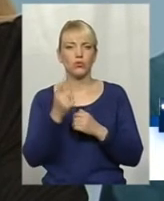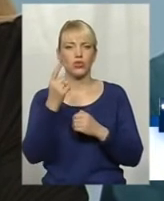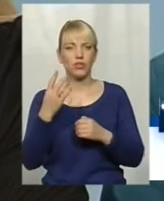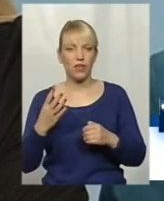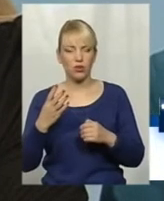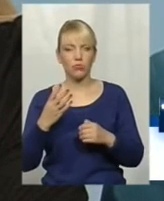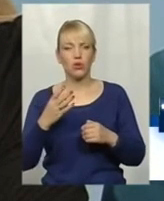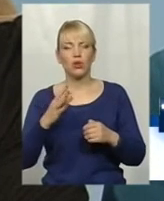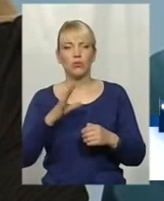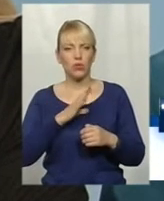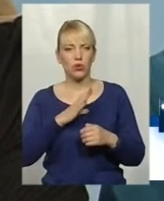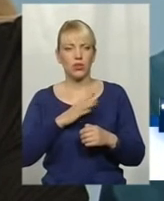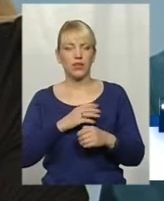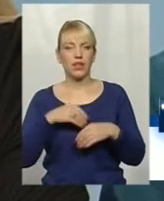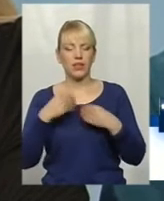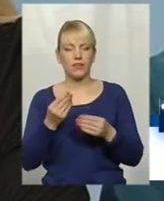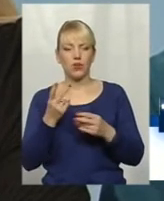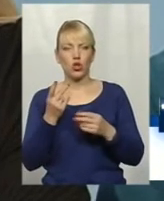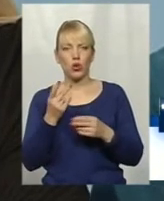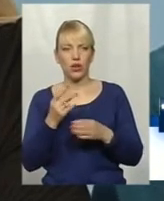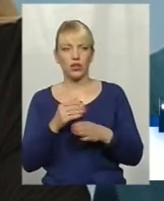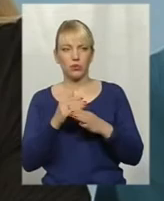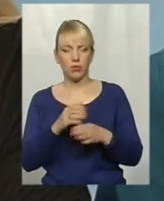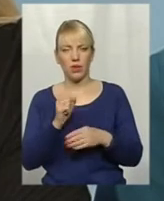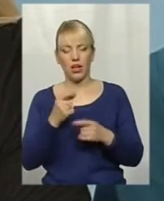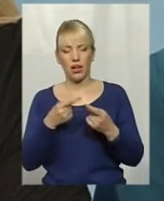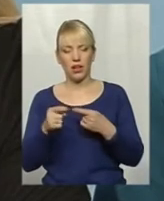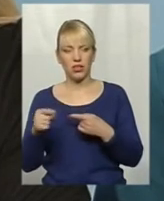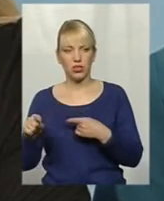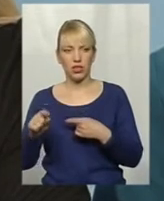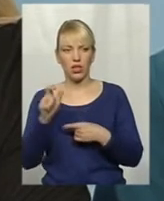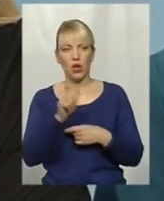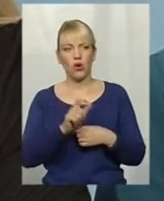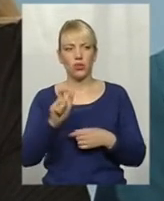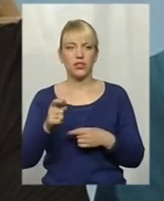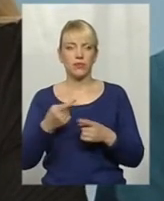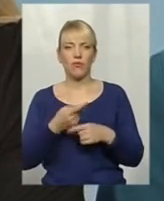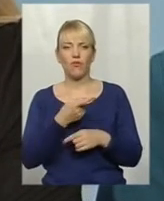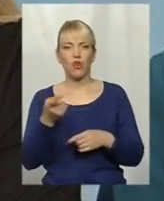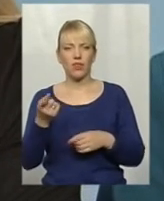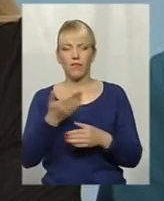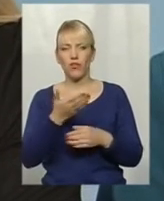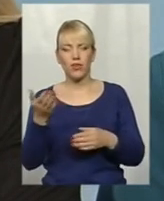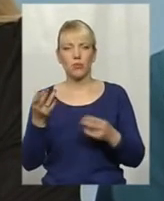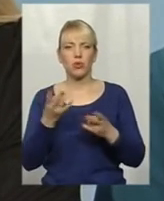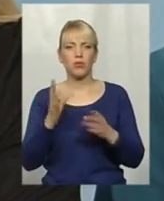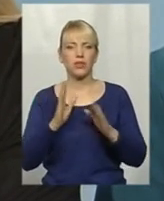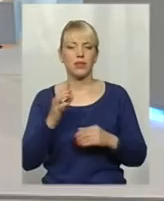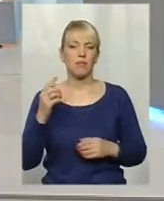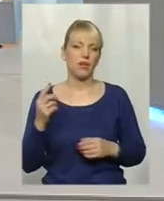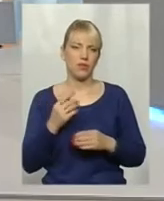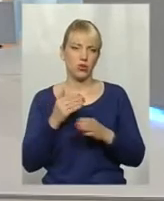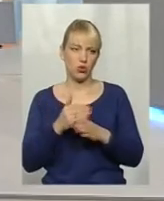четверта особа, вона потребувала вторинної допомоги, а решта осіб, вони потребували первинної допомоги. Звичайно,